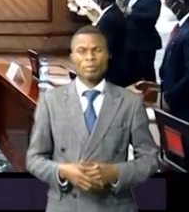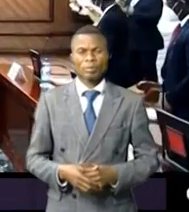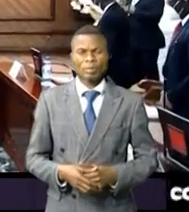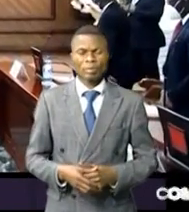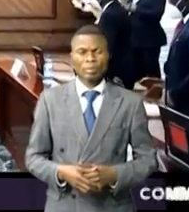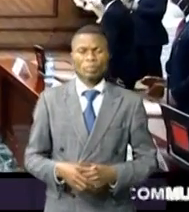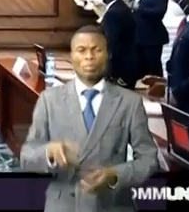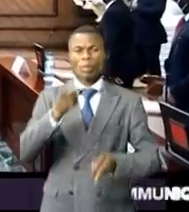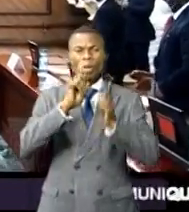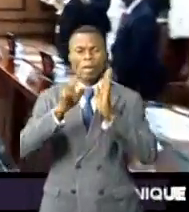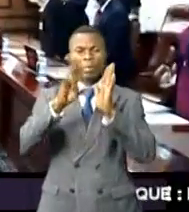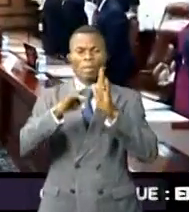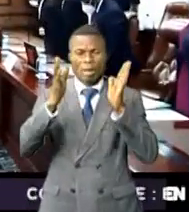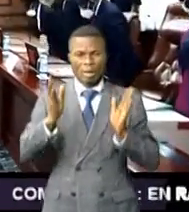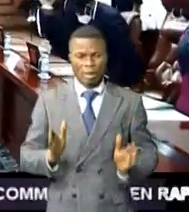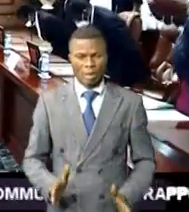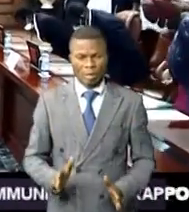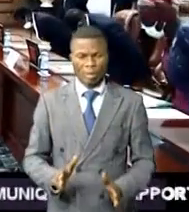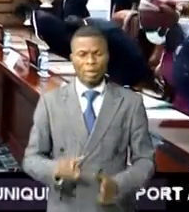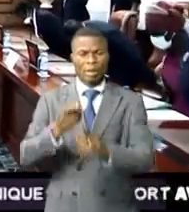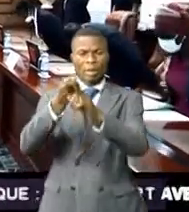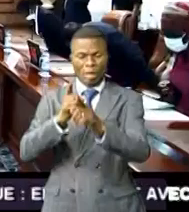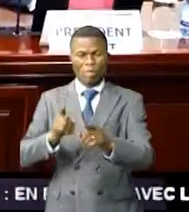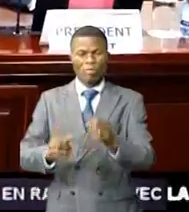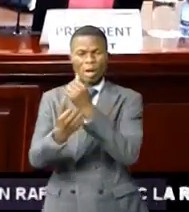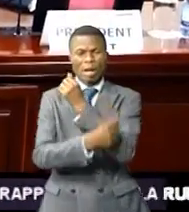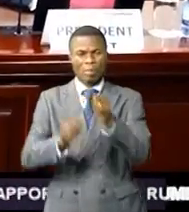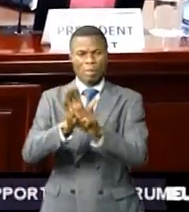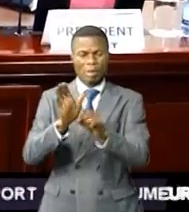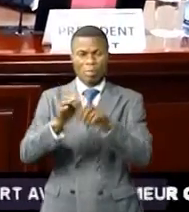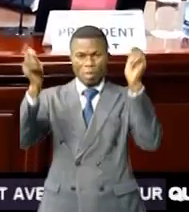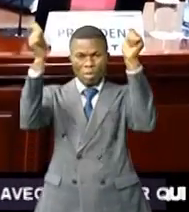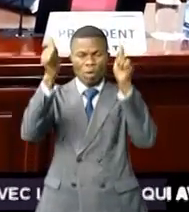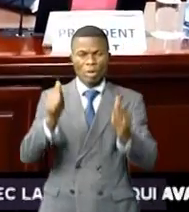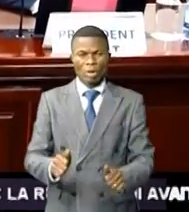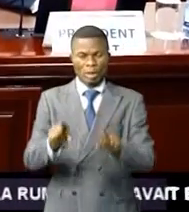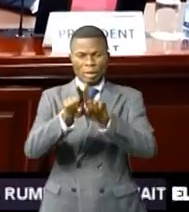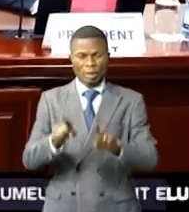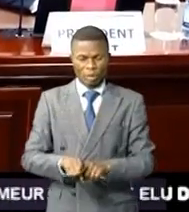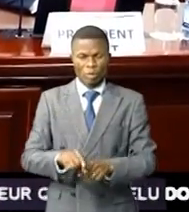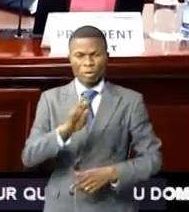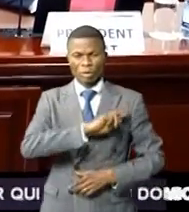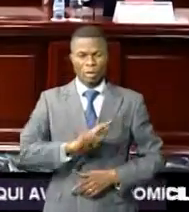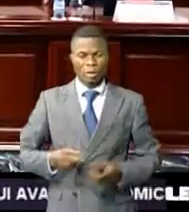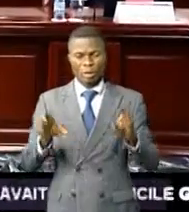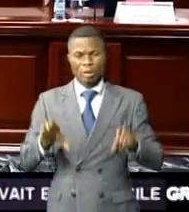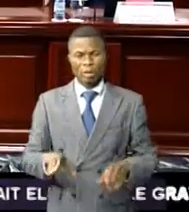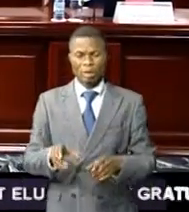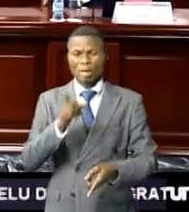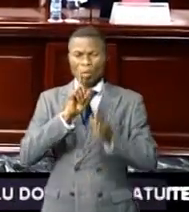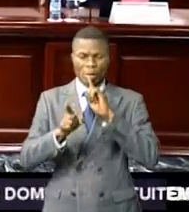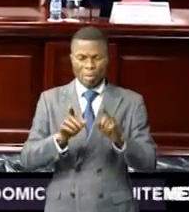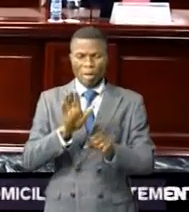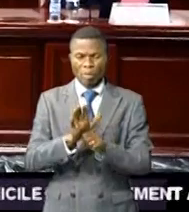Les parlementaires panafricains venus de différents pays du continent et ceux de la République démocratique du Congo ont eu des